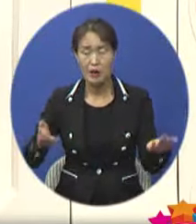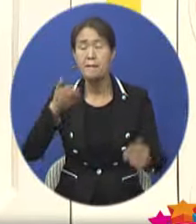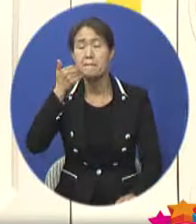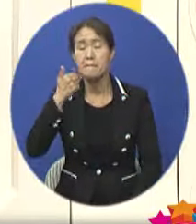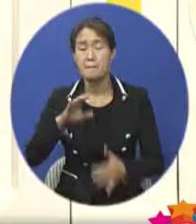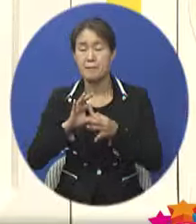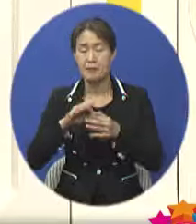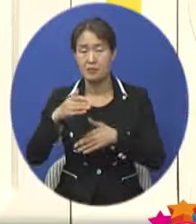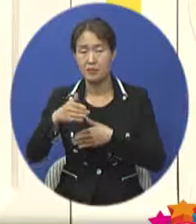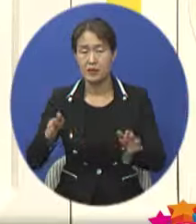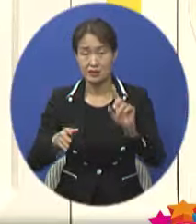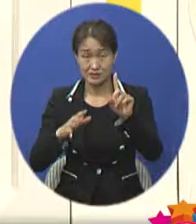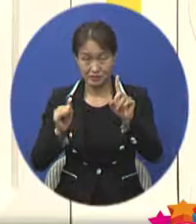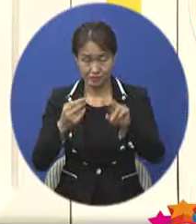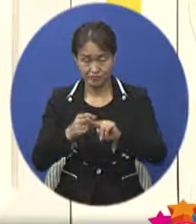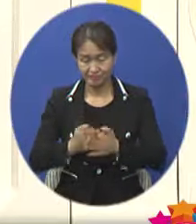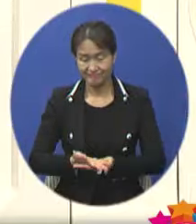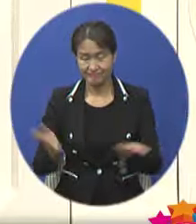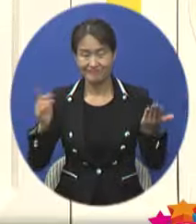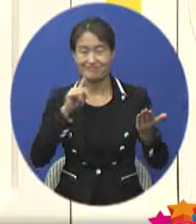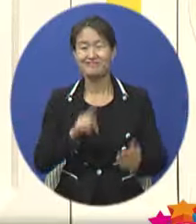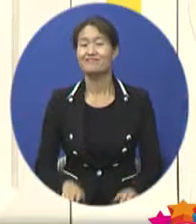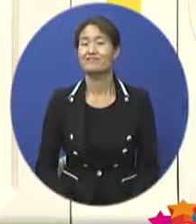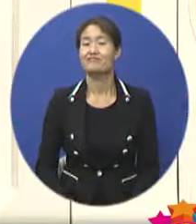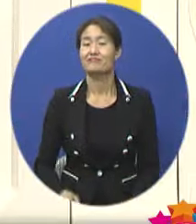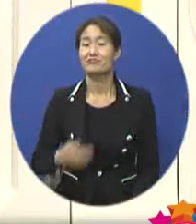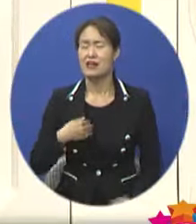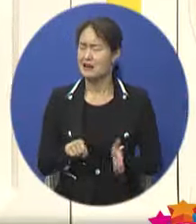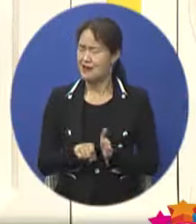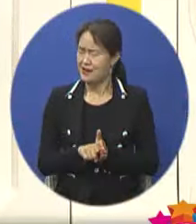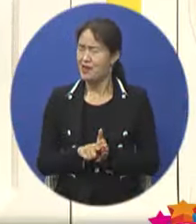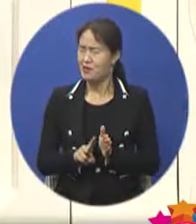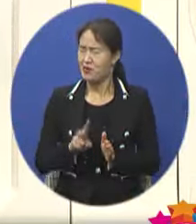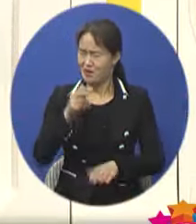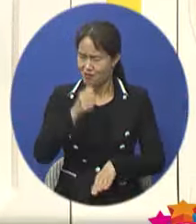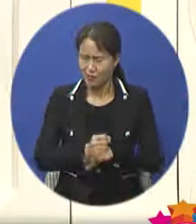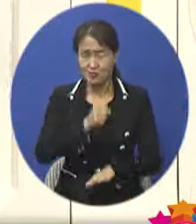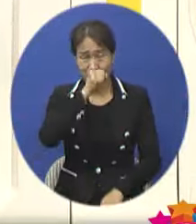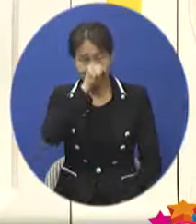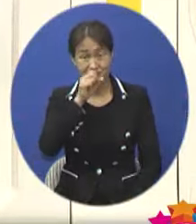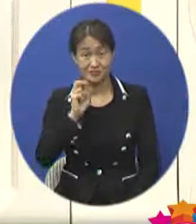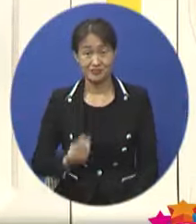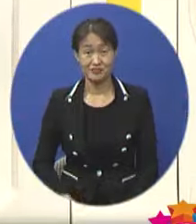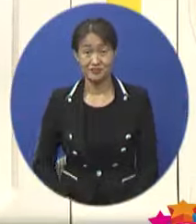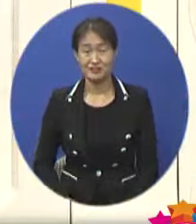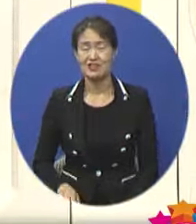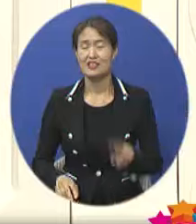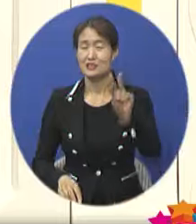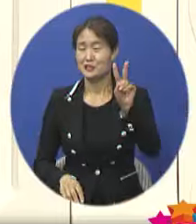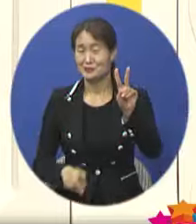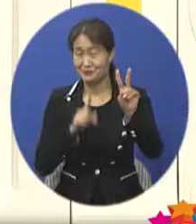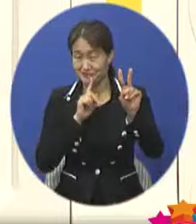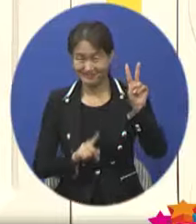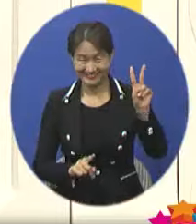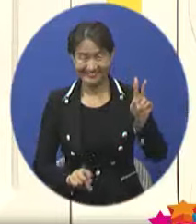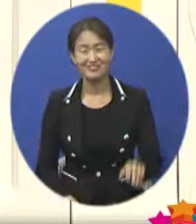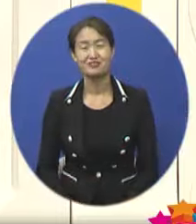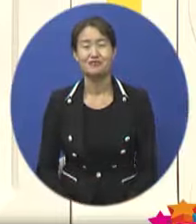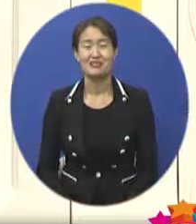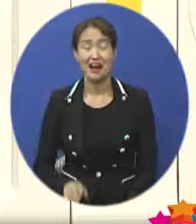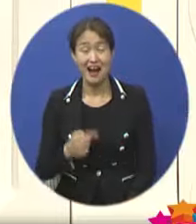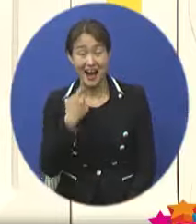역시 한 분께 보내드리도록 하겠습니다. 네, 저만 믿으시면 아마 좋은 결과가 있을 것 같아요. 그래서 뭐라고 하셨죠? 앵두. 앵두라고 네. 하셨어요?